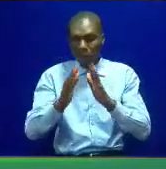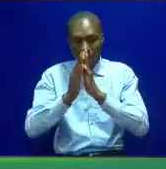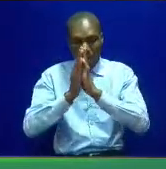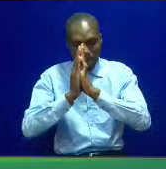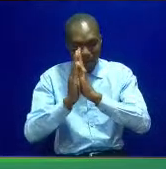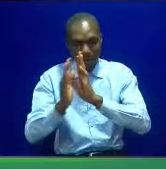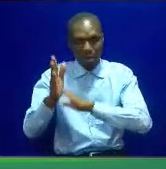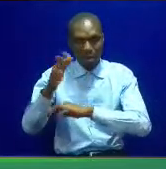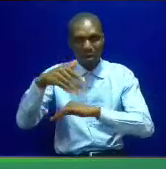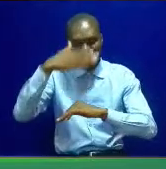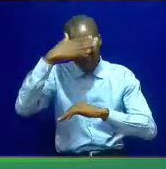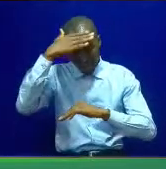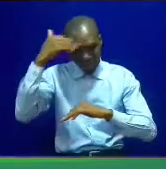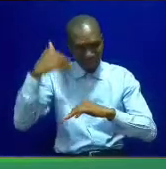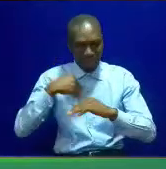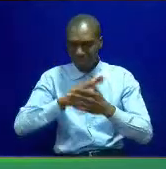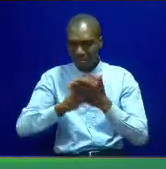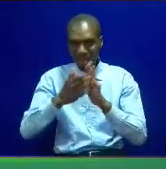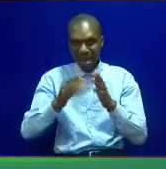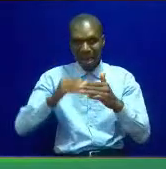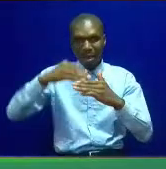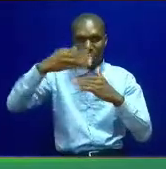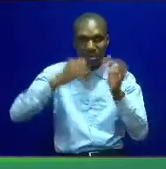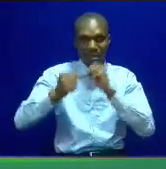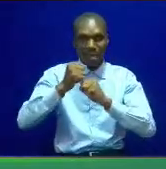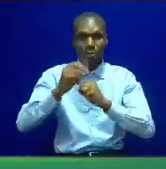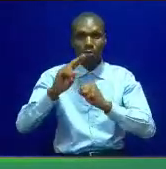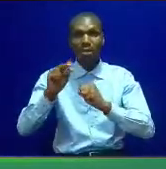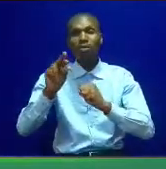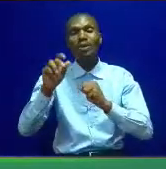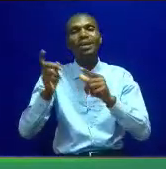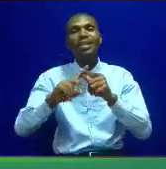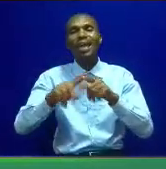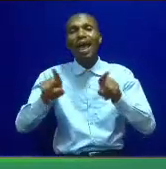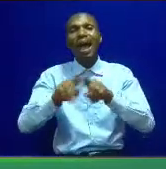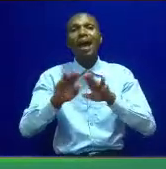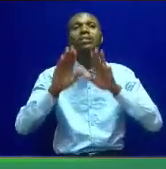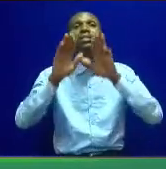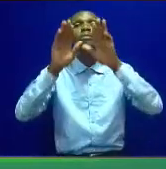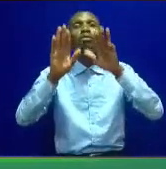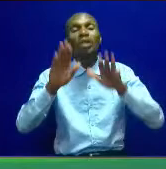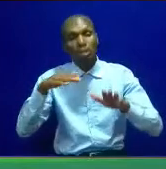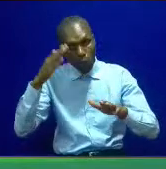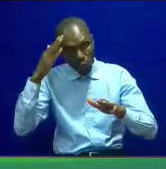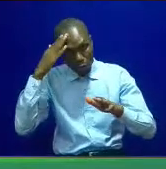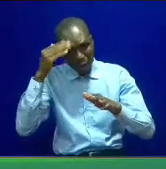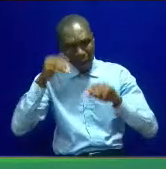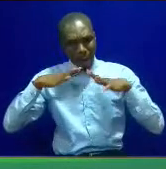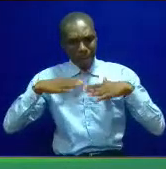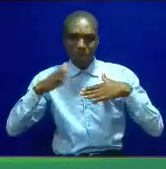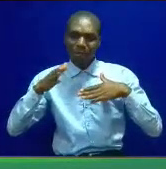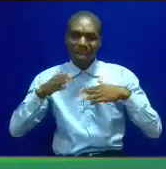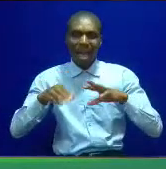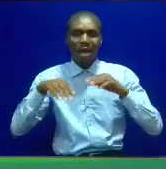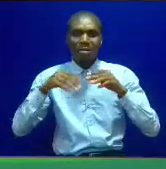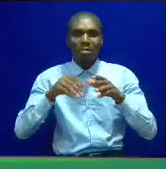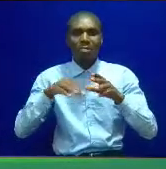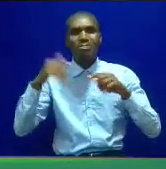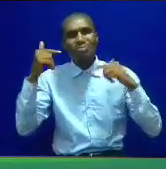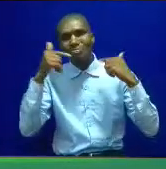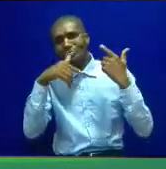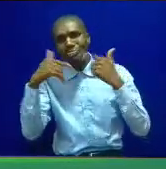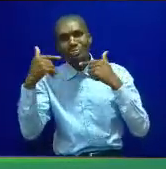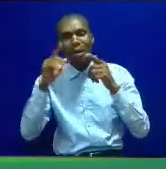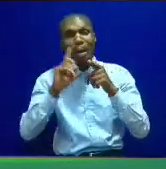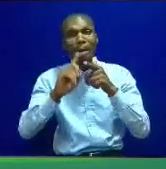ngata to tika ekero to kutambu ko mwakonde to tambu ke ko bwa mono ndo medenga abantu baba bakona kweta na ga na ga